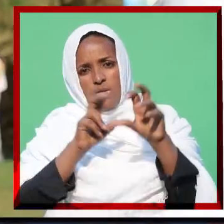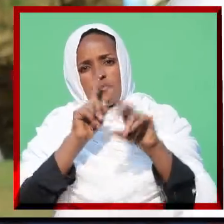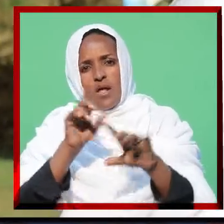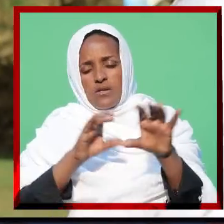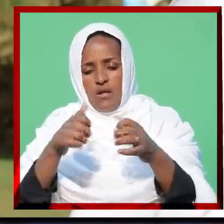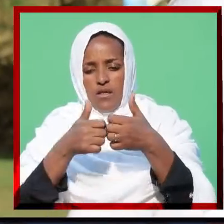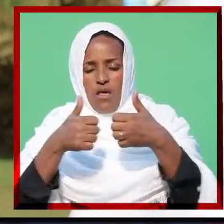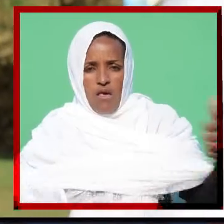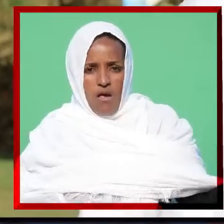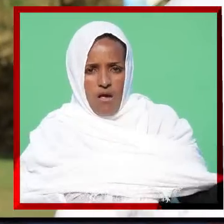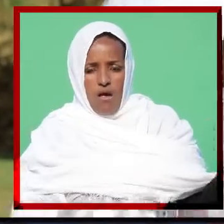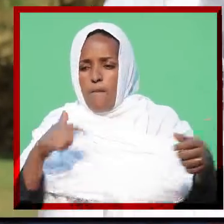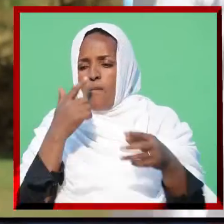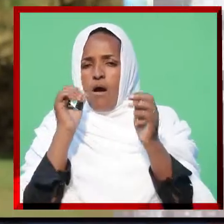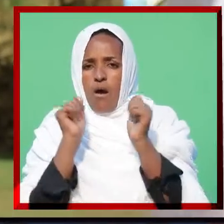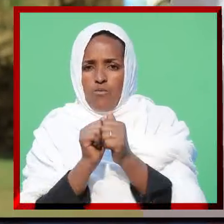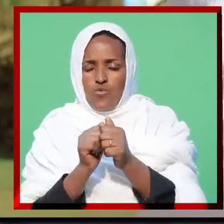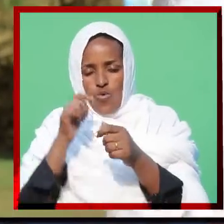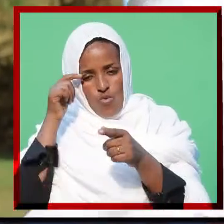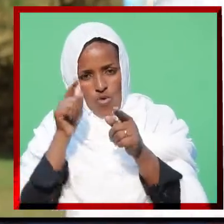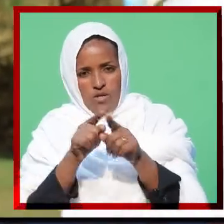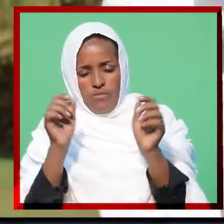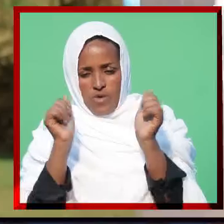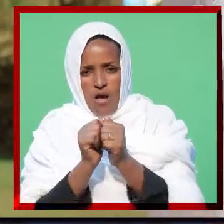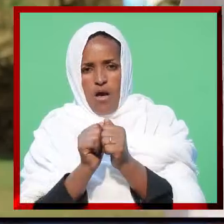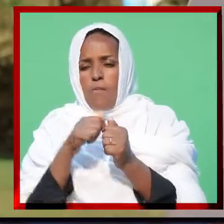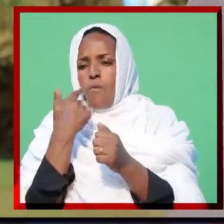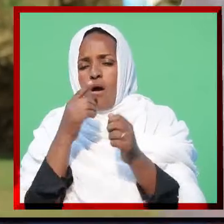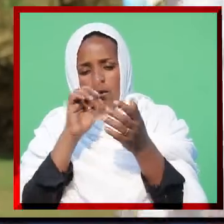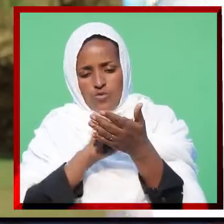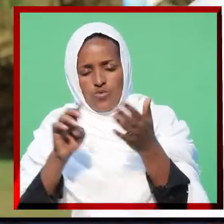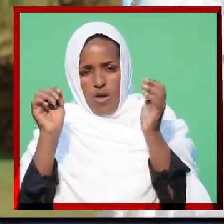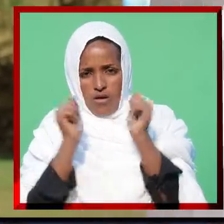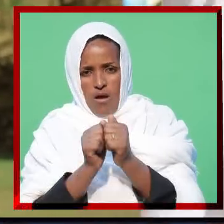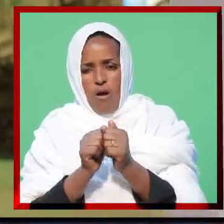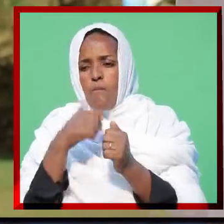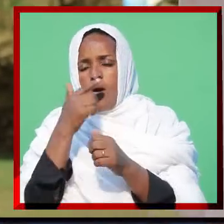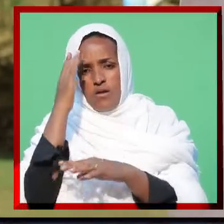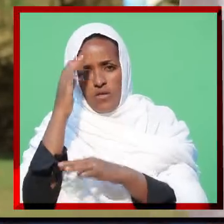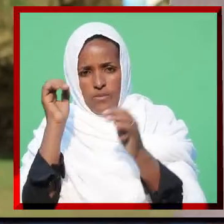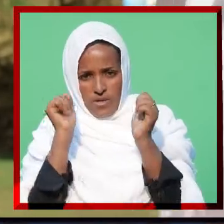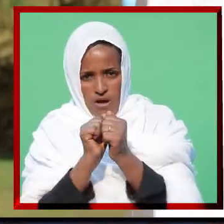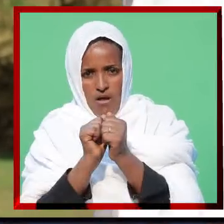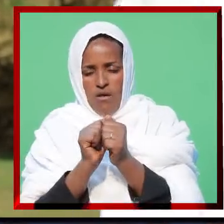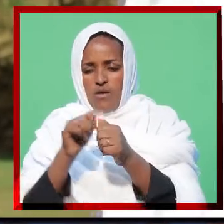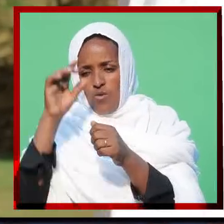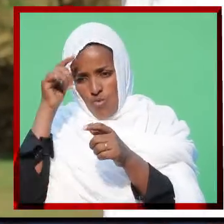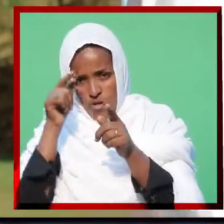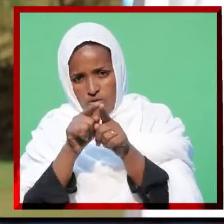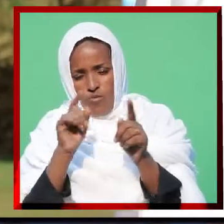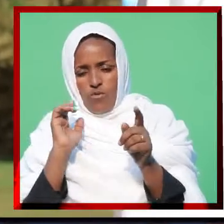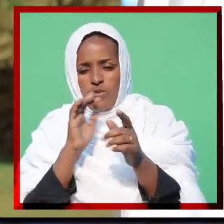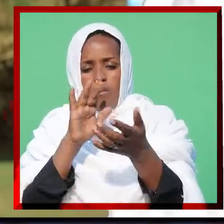ያደርጋል? ይለያይሃል። ከማን ጋር? ከወንድምህ ጋር። ከማን ጋር? ከቅዱሳን ጋር። ከማን ጋር? ከእግዚአብሔር ጋር። ስለዚህ